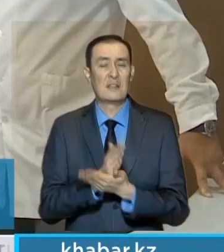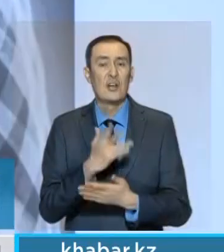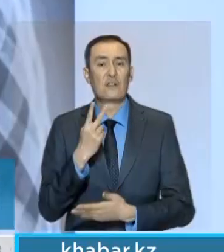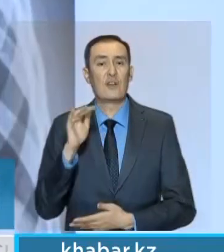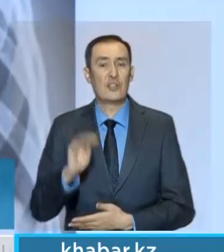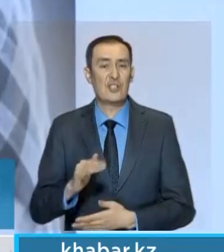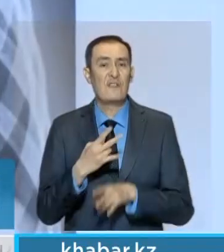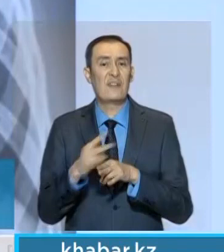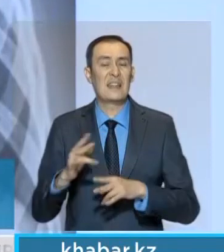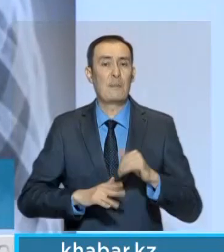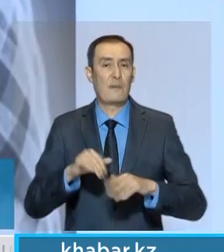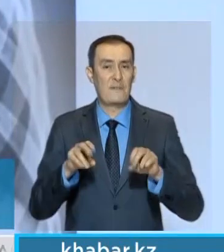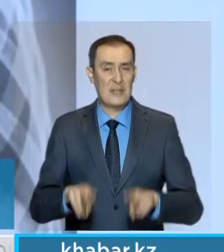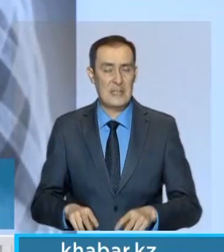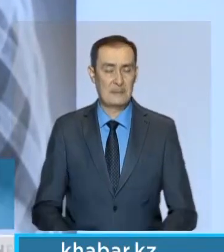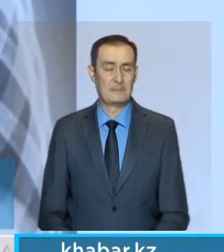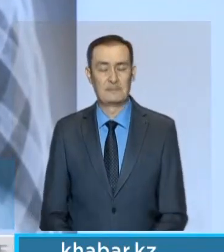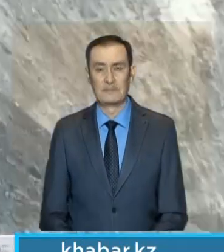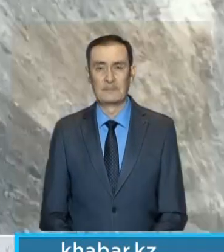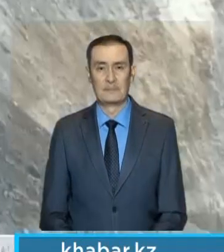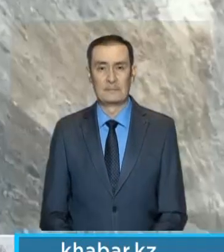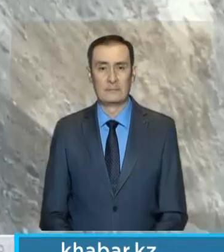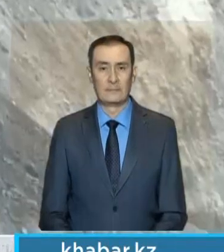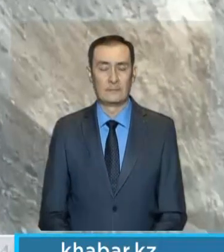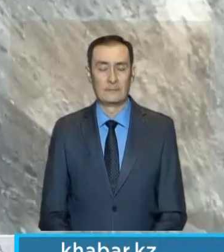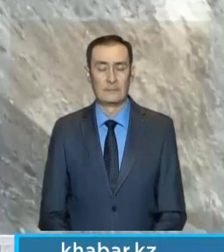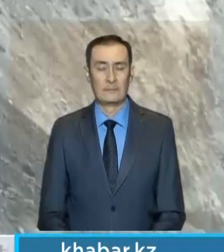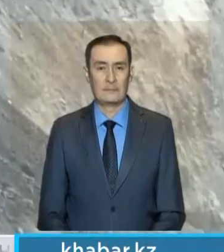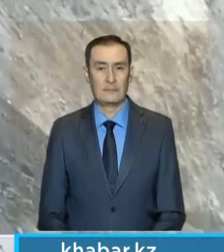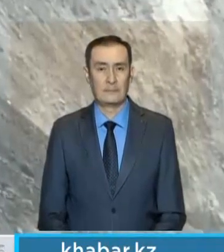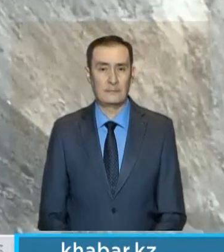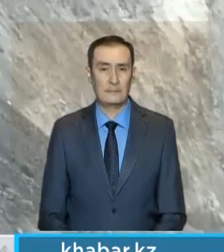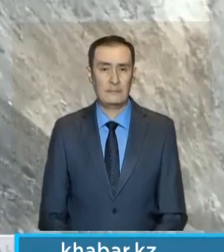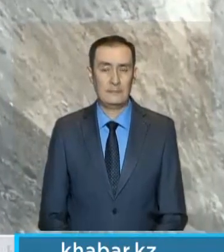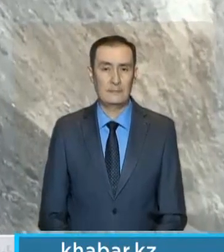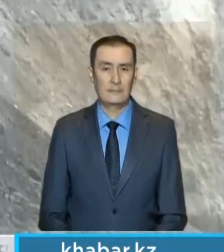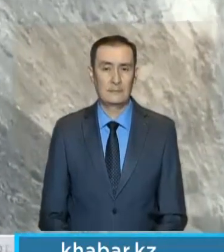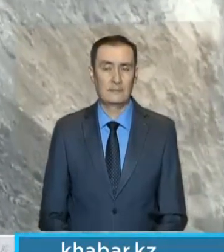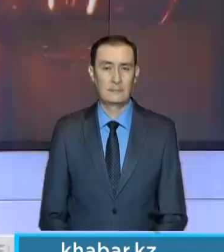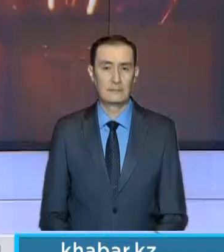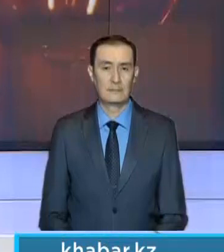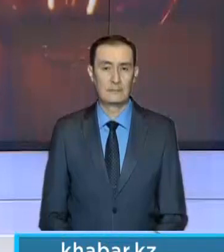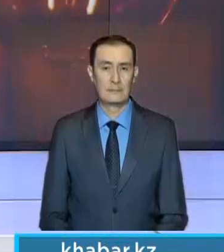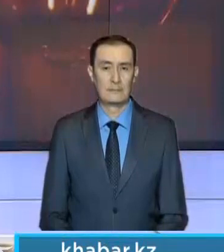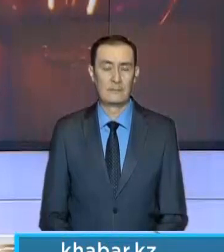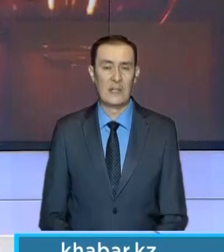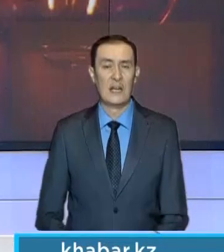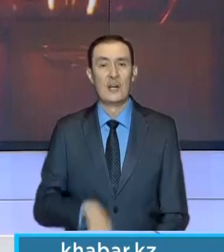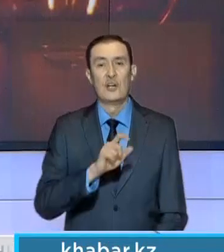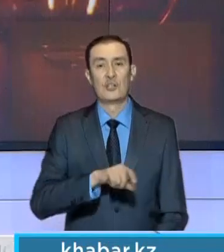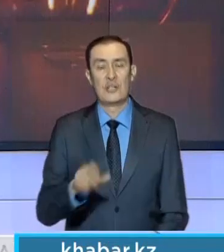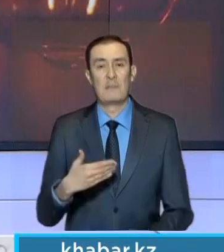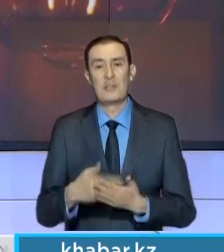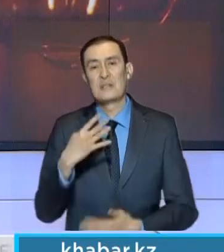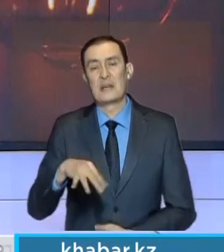2 вредных профессий Марина золотава самбар ганинская область Хабар жители